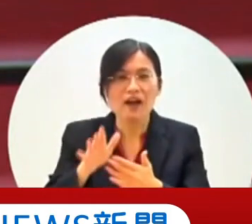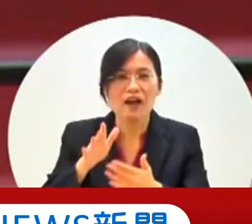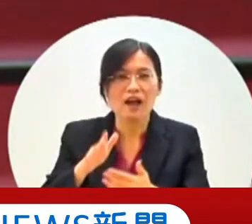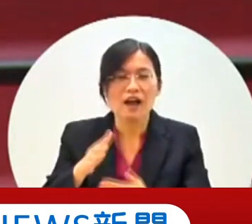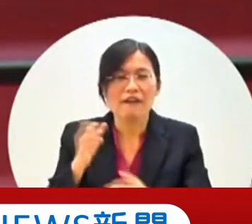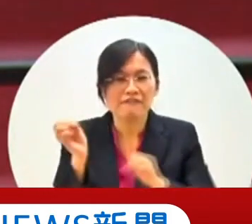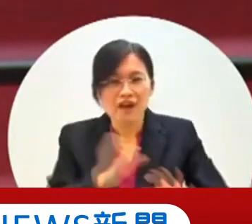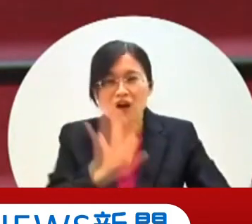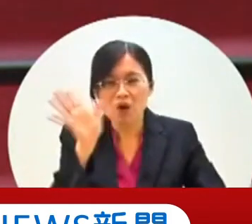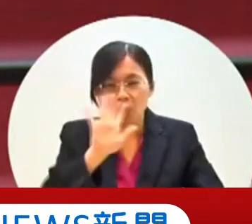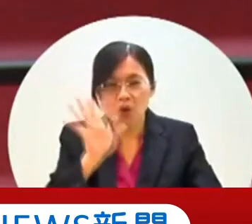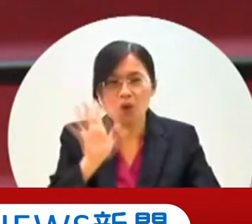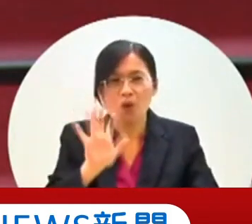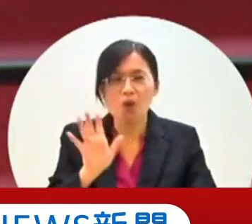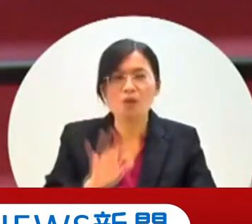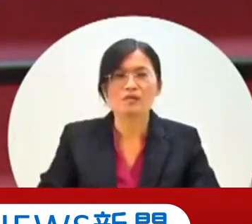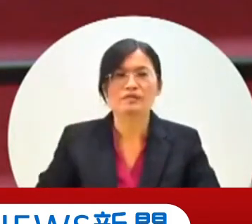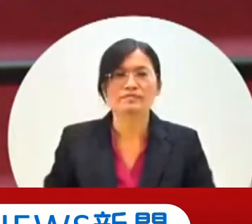弃。